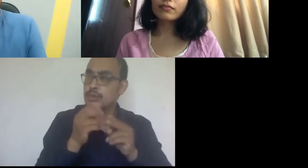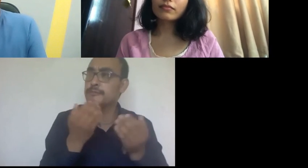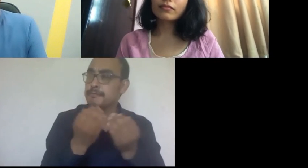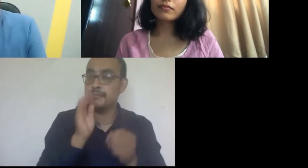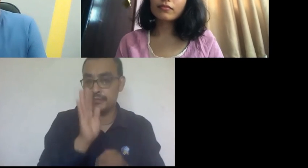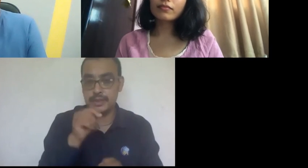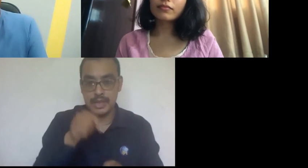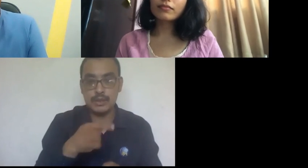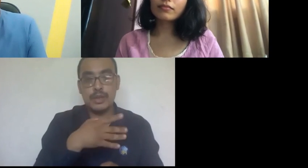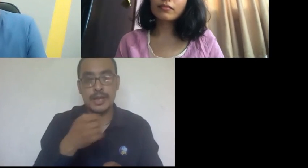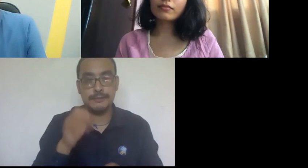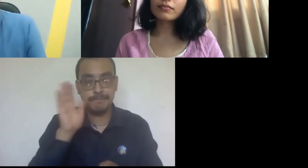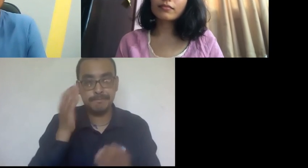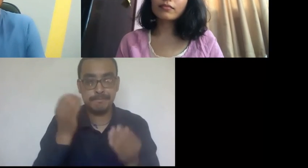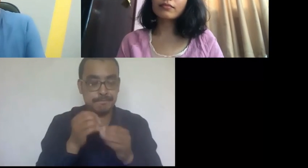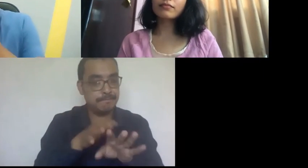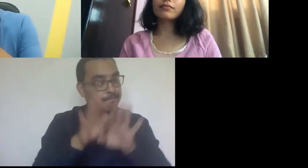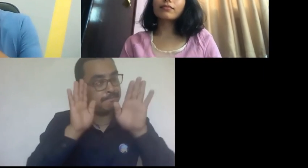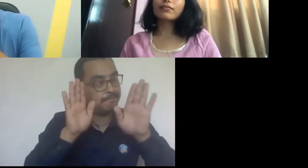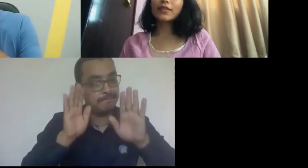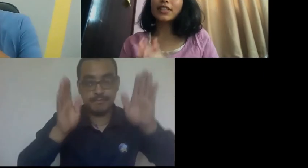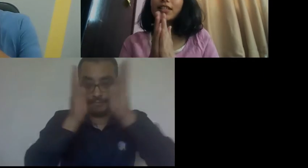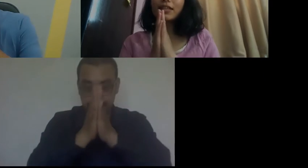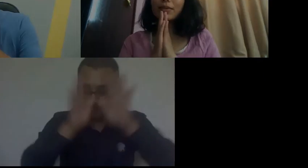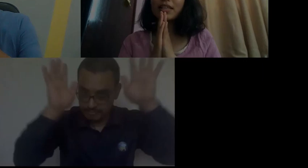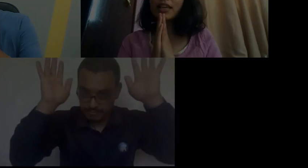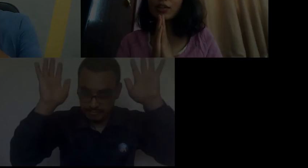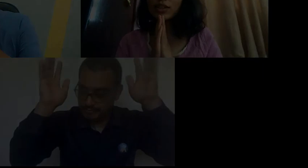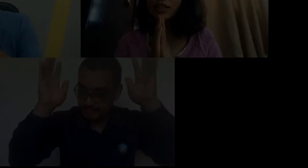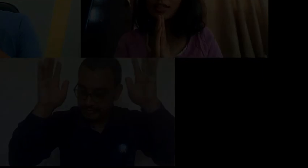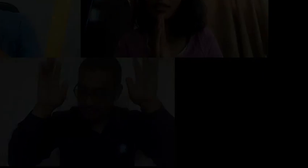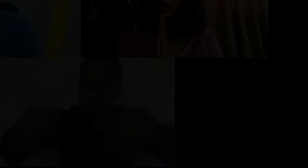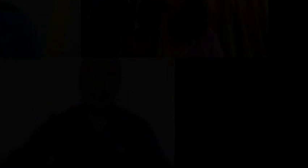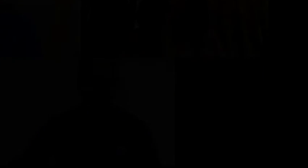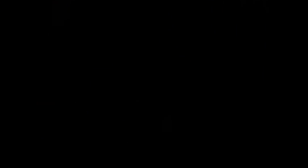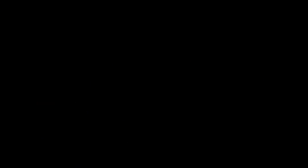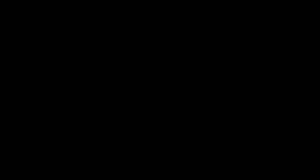आजलाई हामी बिदा माग्न चाहन्छौँ। धेरै धेरै धन्यवाद। नमस्ते नमस्ते। थ्याङ्क यू।